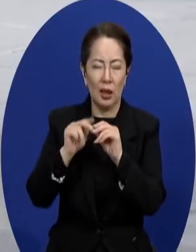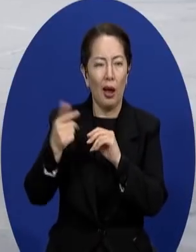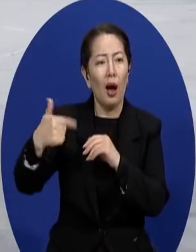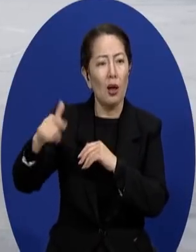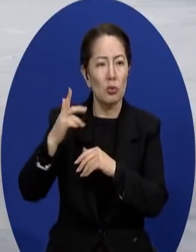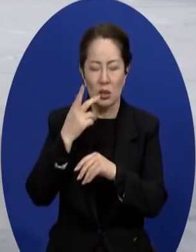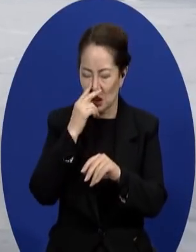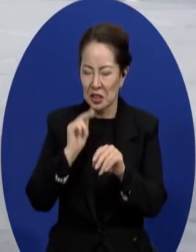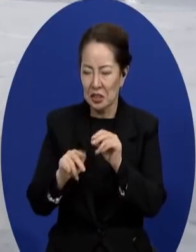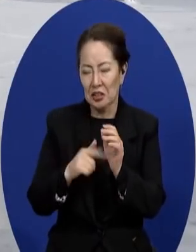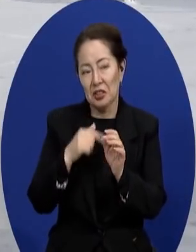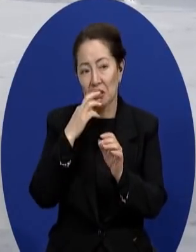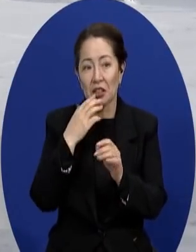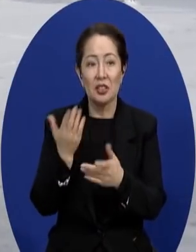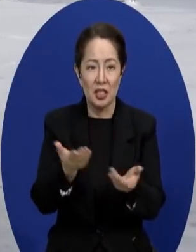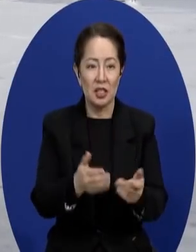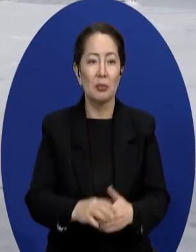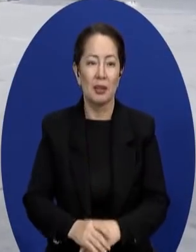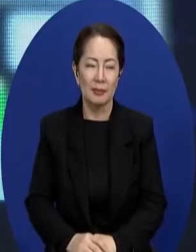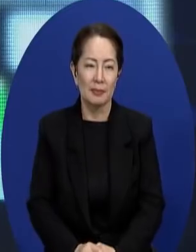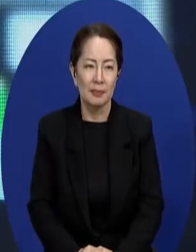нэгтлэх хэрэгтэй гэдгийг хэлж байлаа.